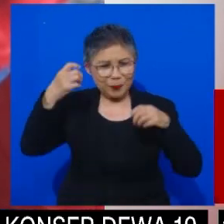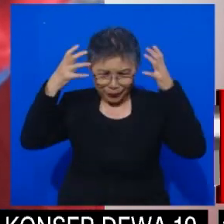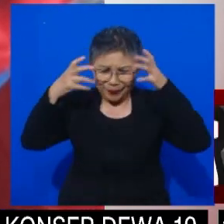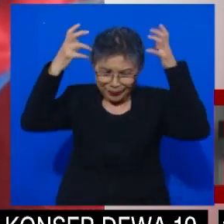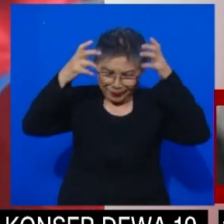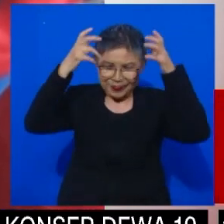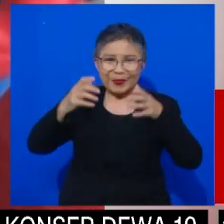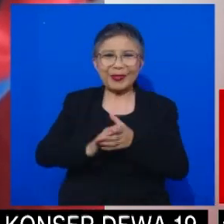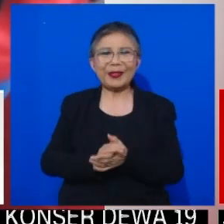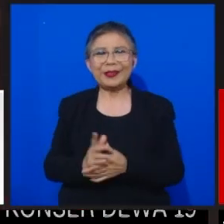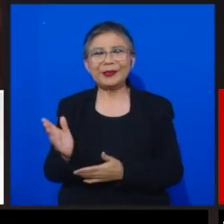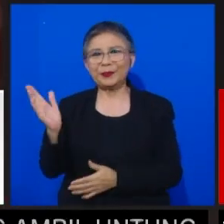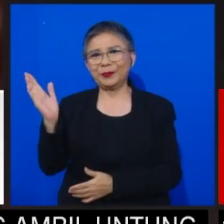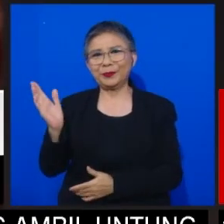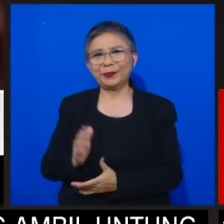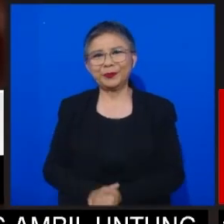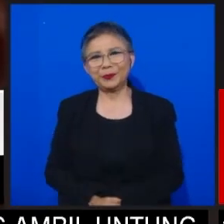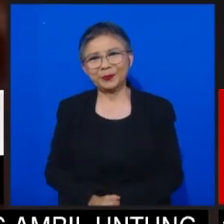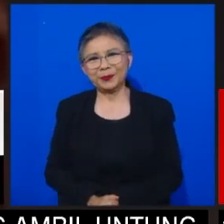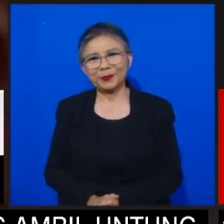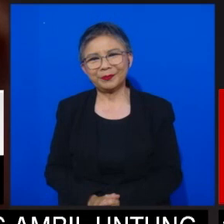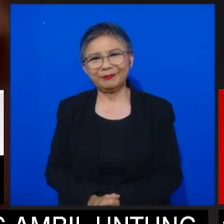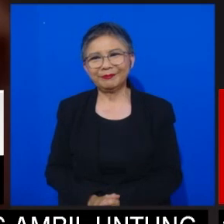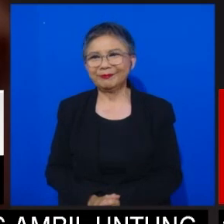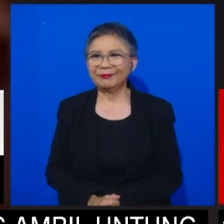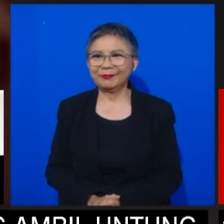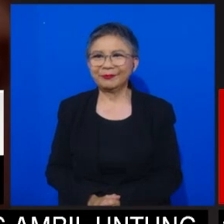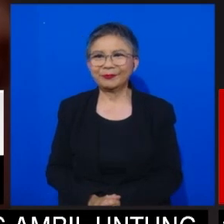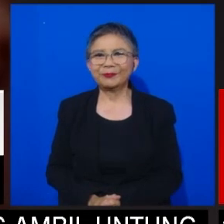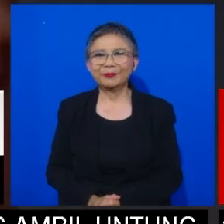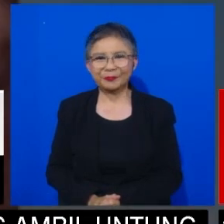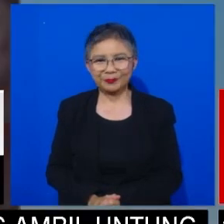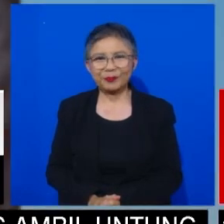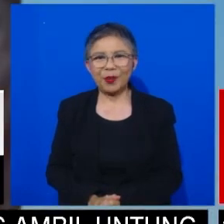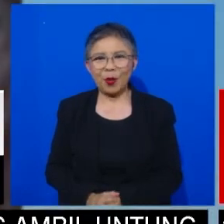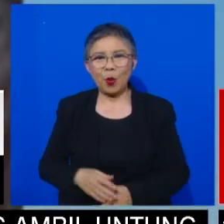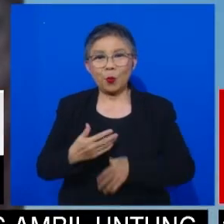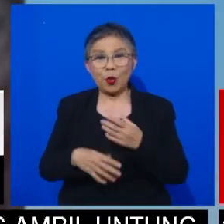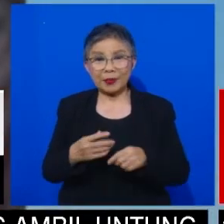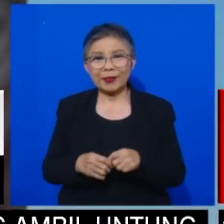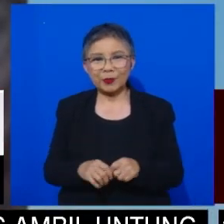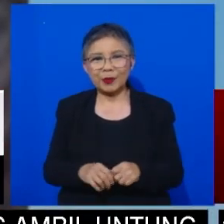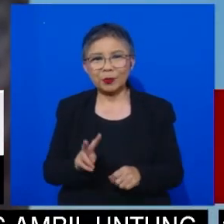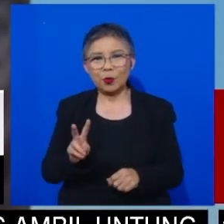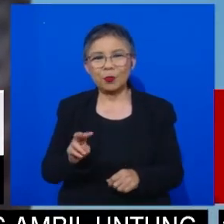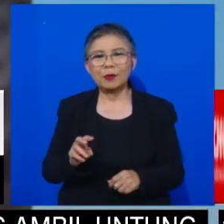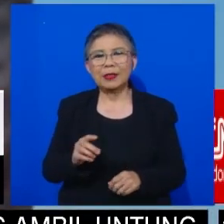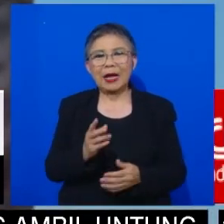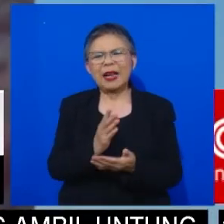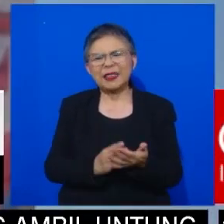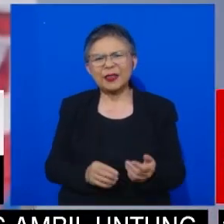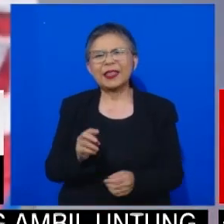melepaskan kaleng biskuit yang tersangkut di kepala setelah proses penanganan selama 23 menit